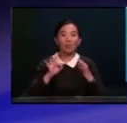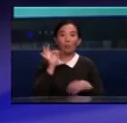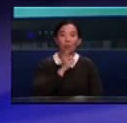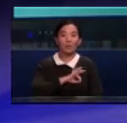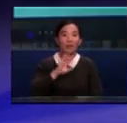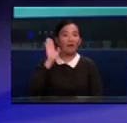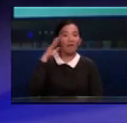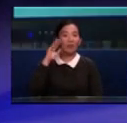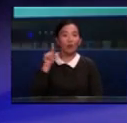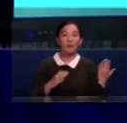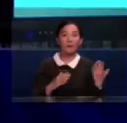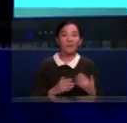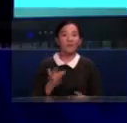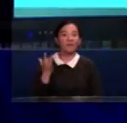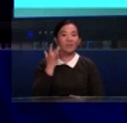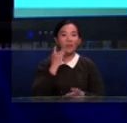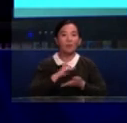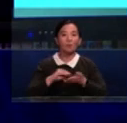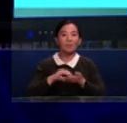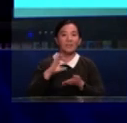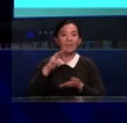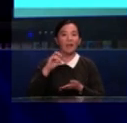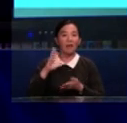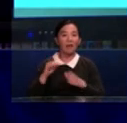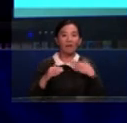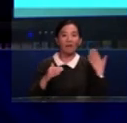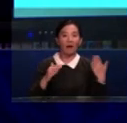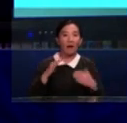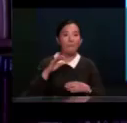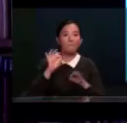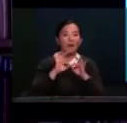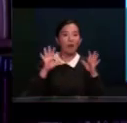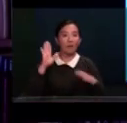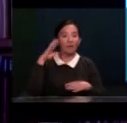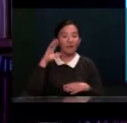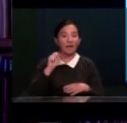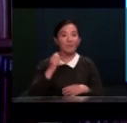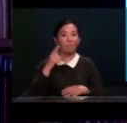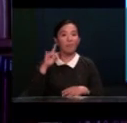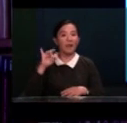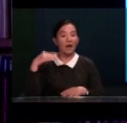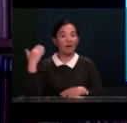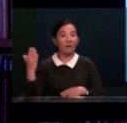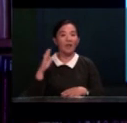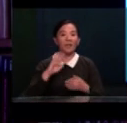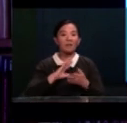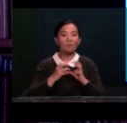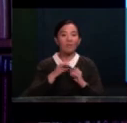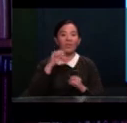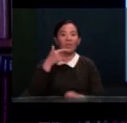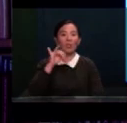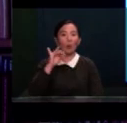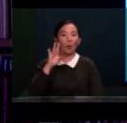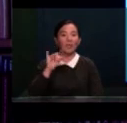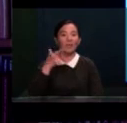воды. В нейтральной среде всегда пишется слева молекула воды, а справа ионы водорода или гидроксидиона.